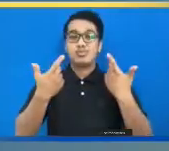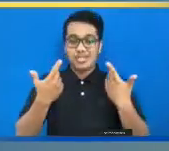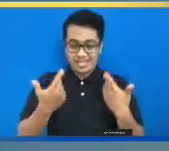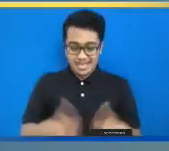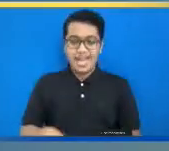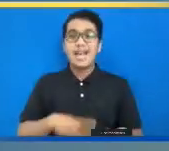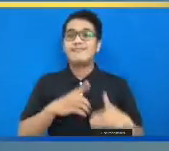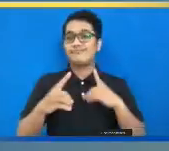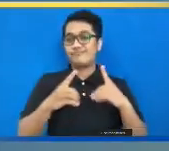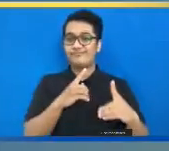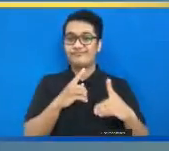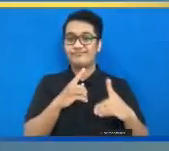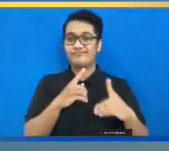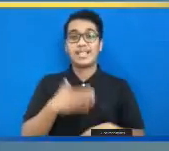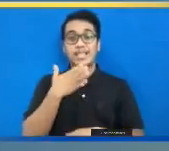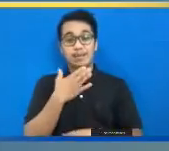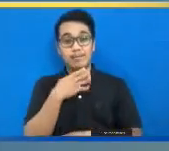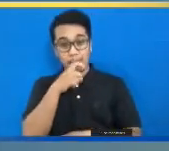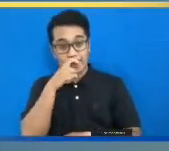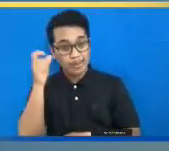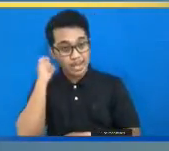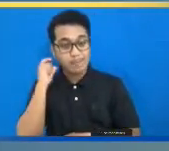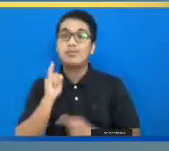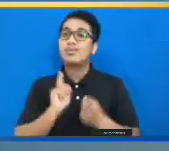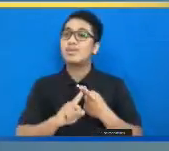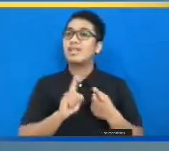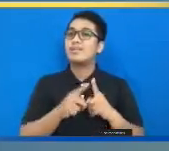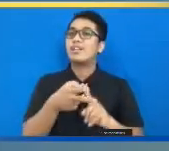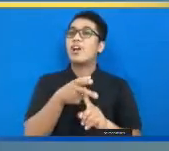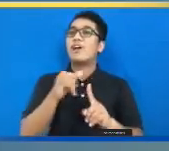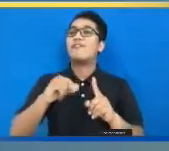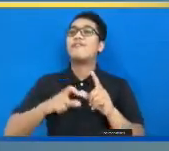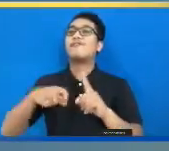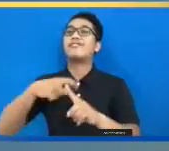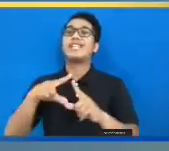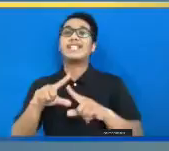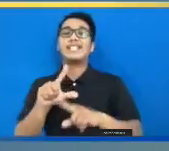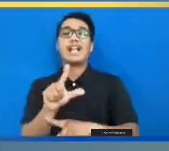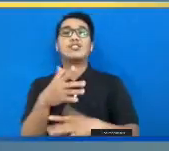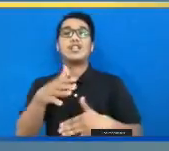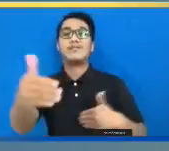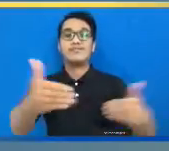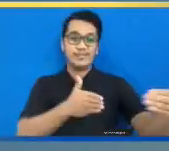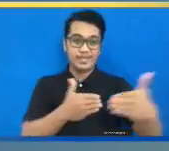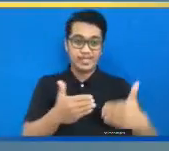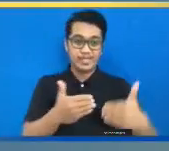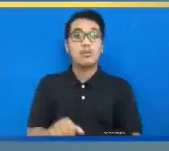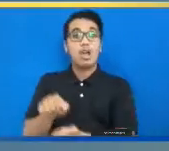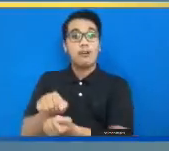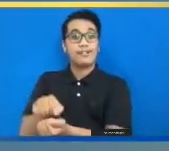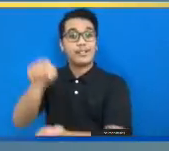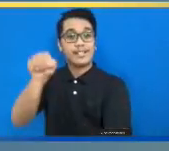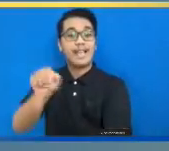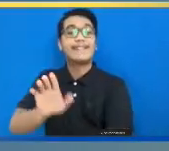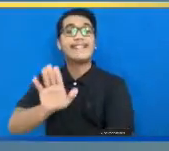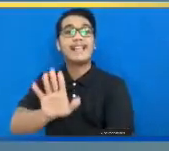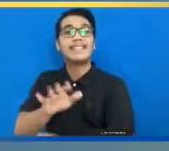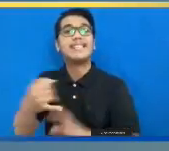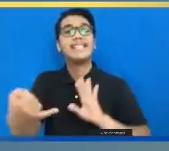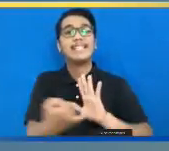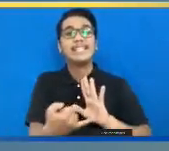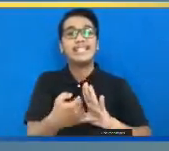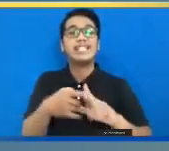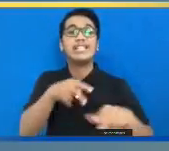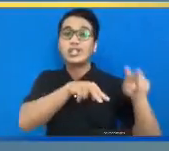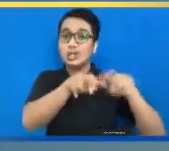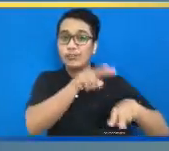hari ini Terima kasih bapak ibu dan sabar fiskal yang telah bergabung untuk mendapatkan sertifikat silakan mengisi survey melalui link dibawah